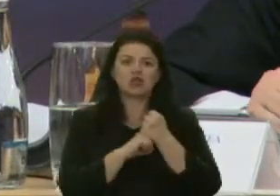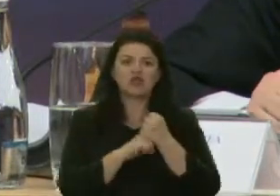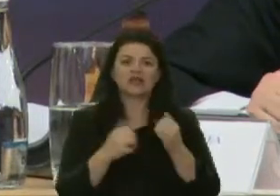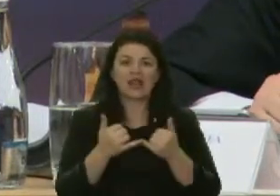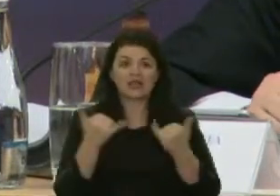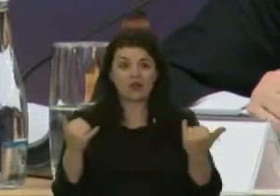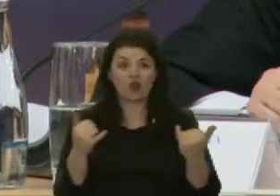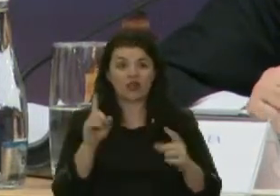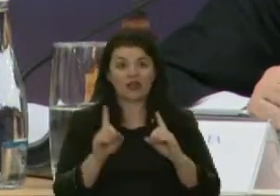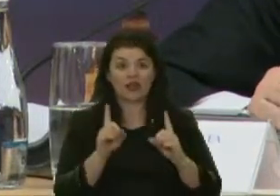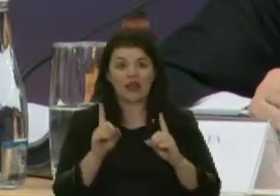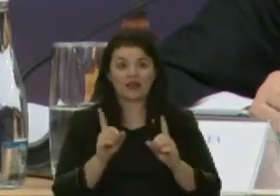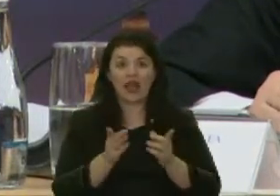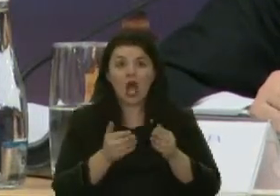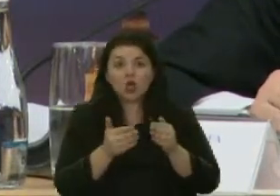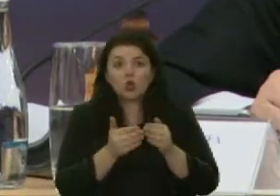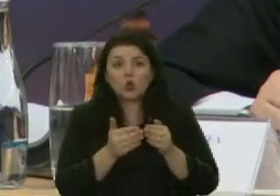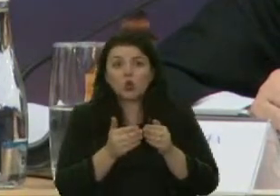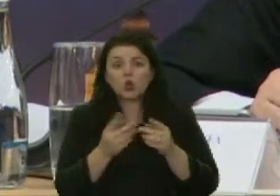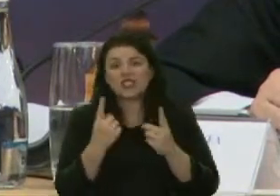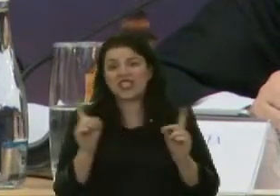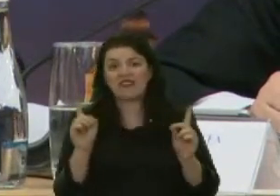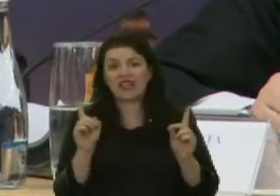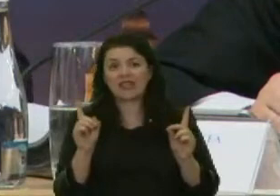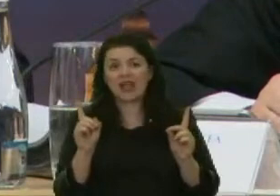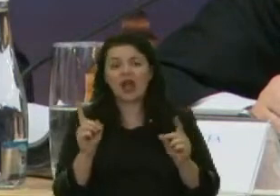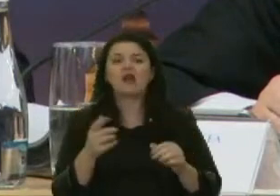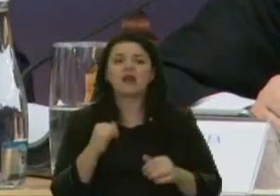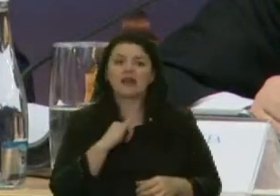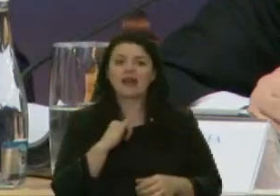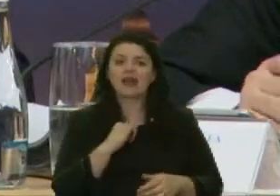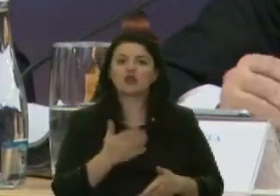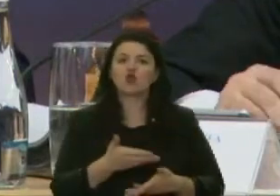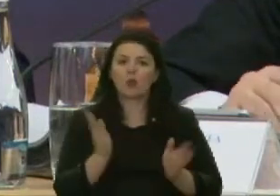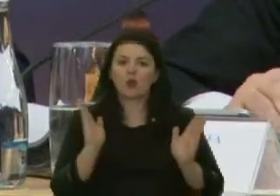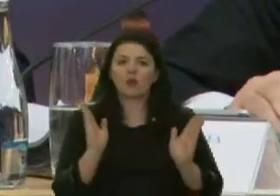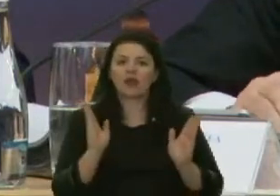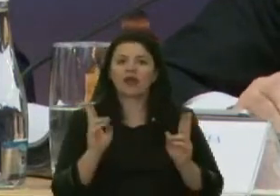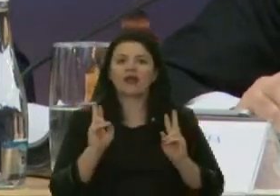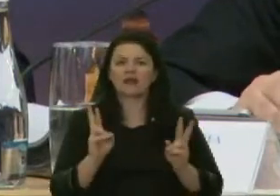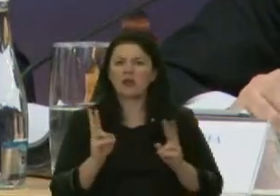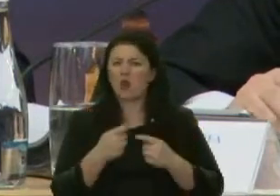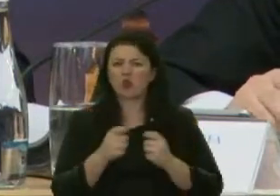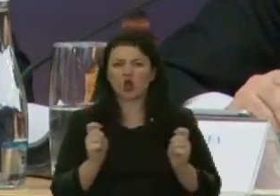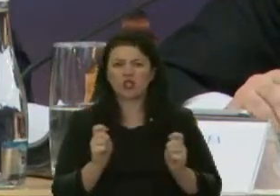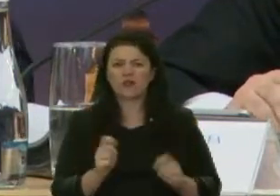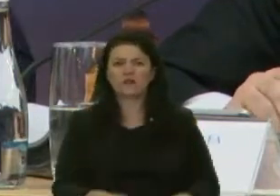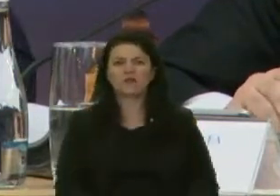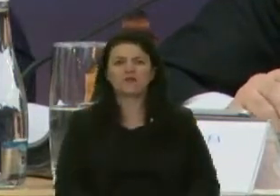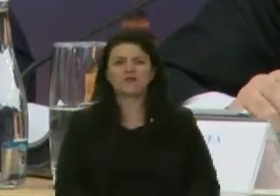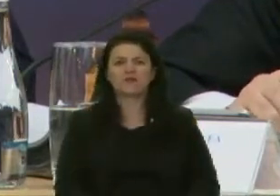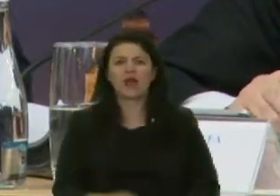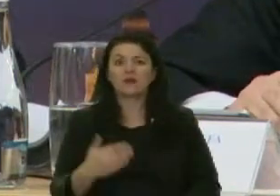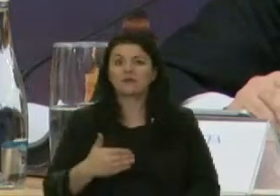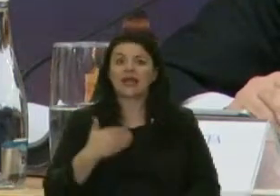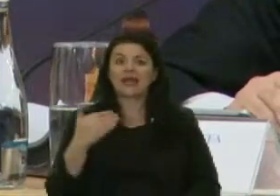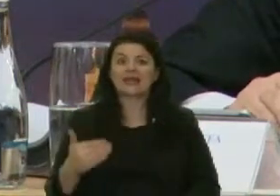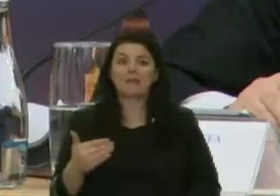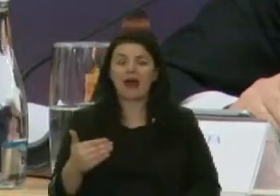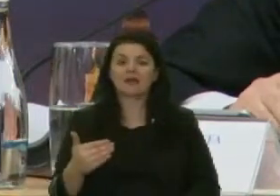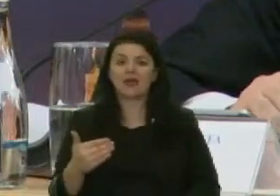țări repet chiar dacă vin din unghiuri diferite pentru că interesul public până la urmă trebuie servit de către toți mergând mai